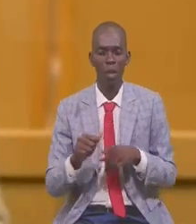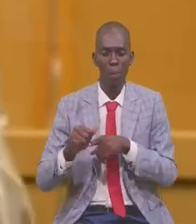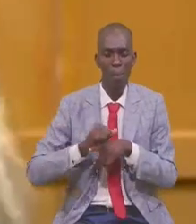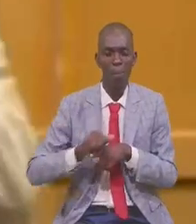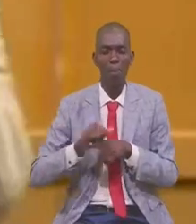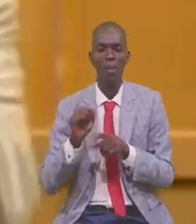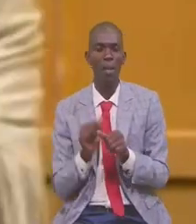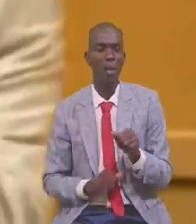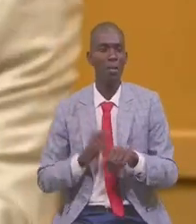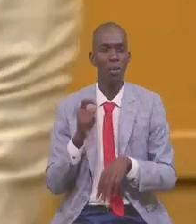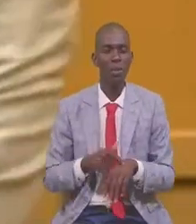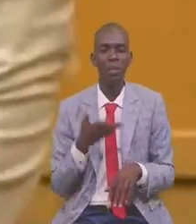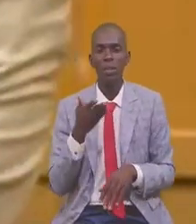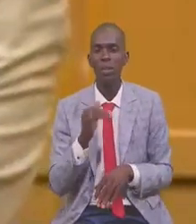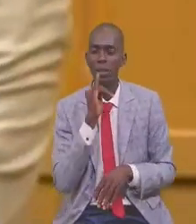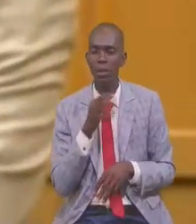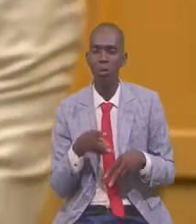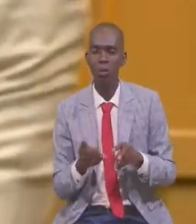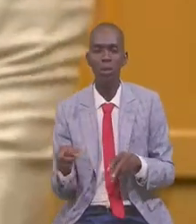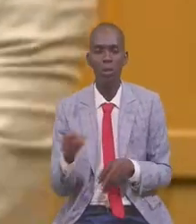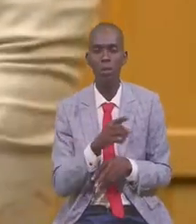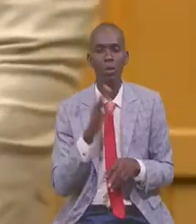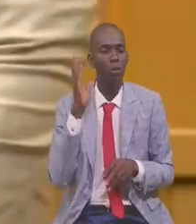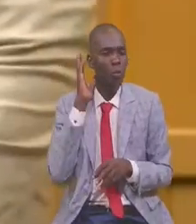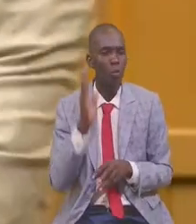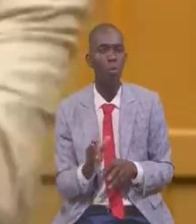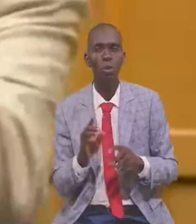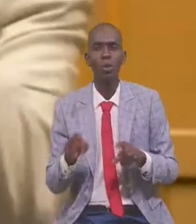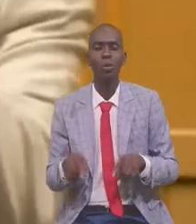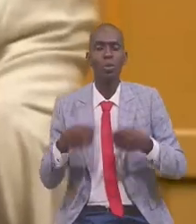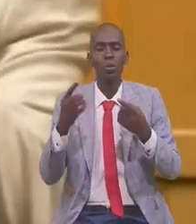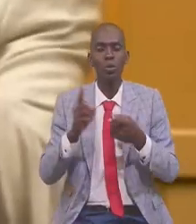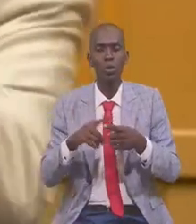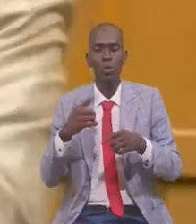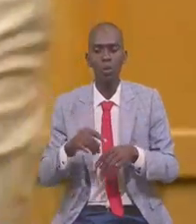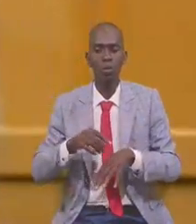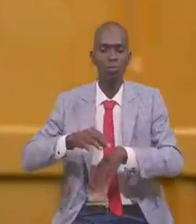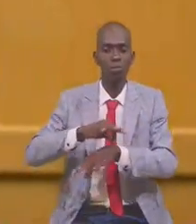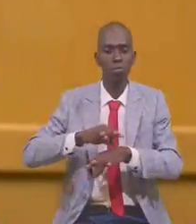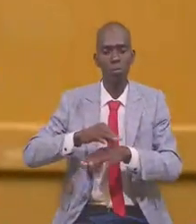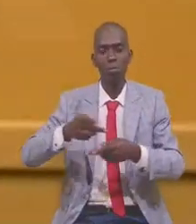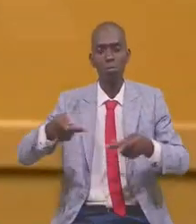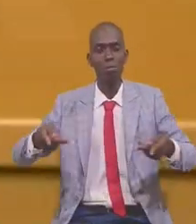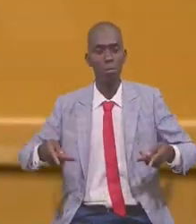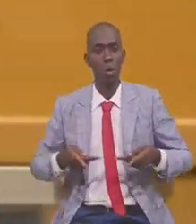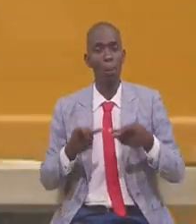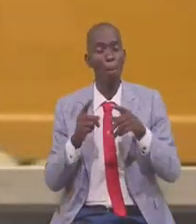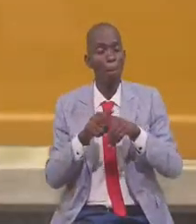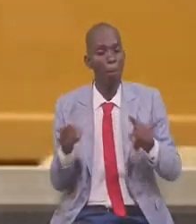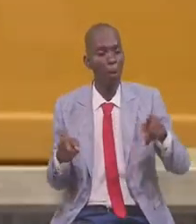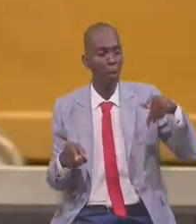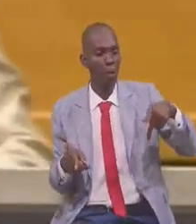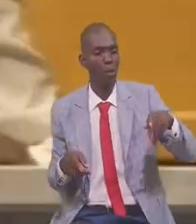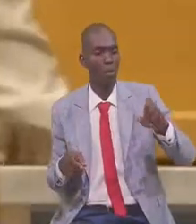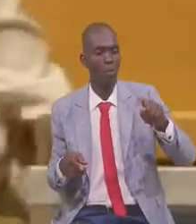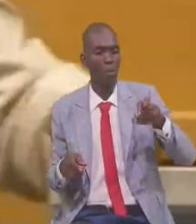tout moment. Il y avait aussi un moment où ils allaient s'engager sur le champ, mais Pierre ne regarde pas un